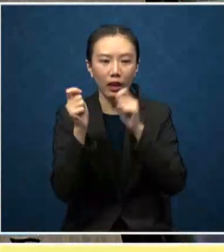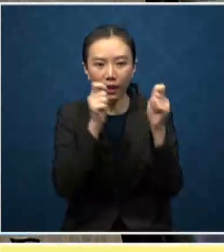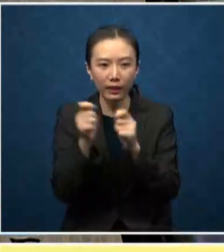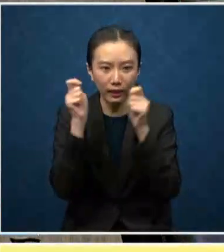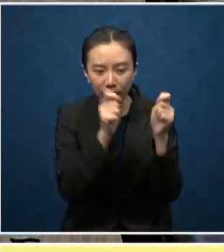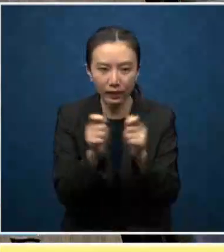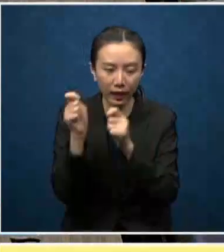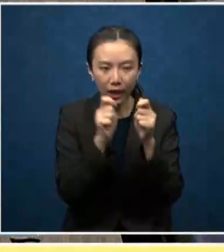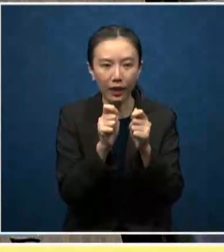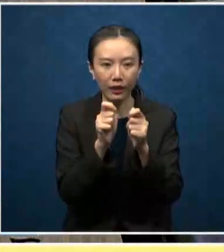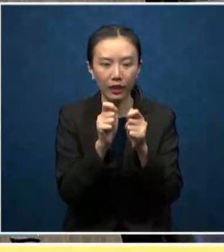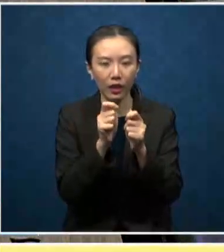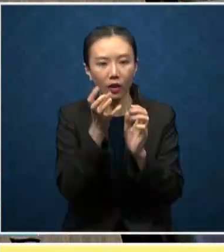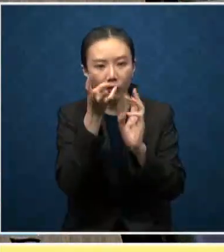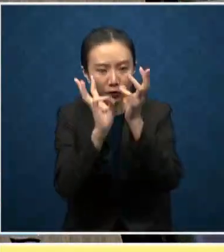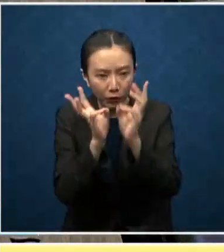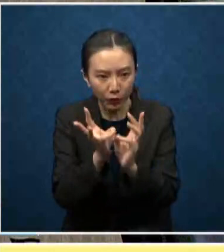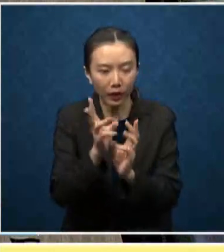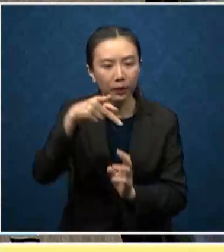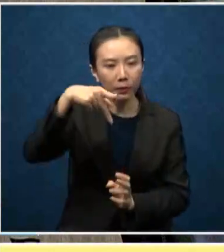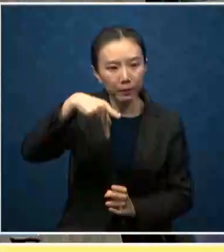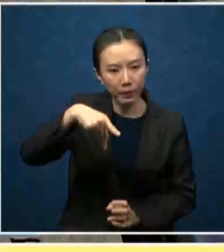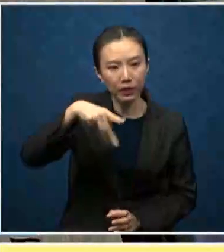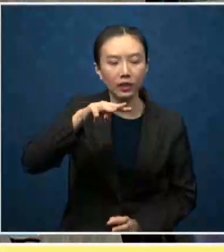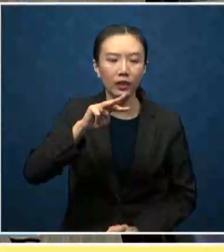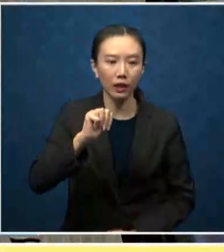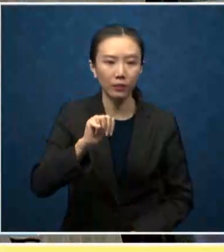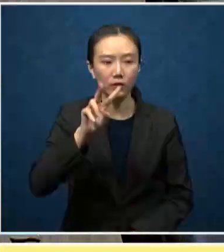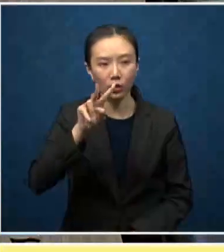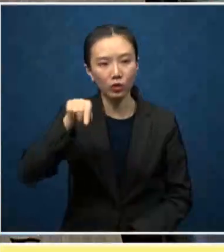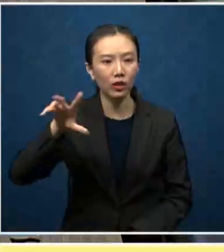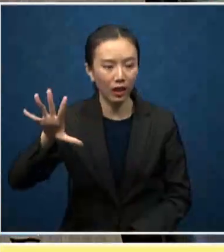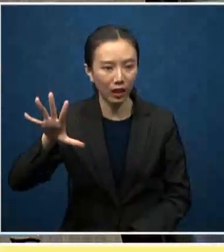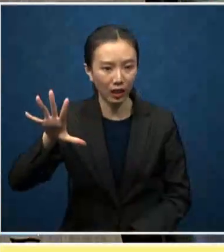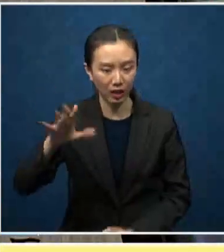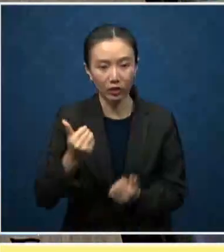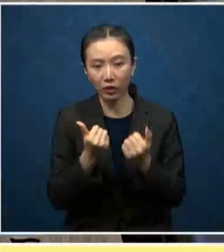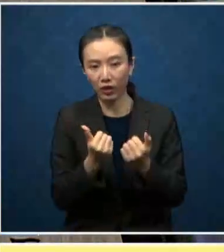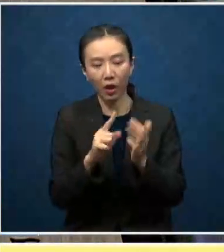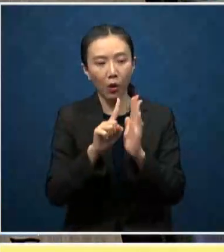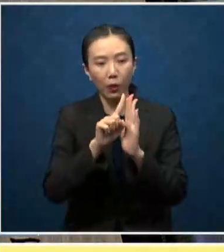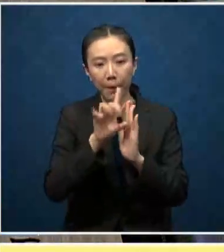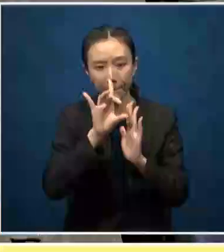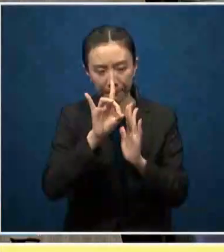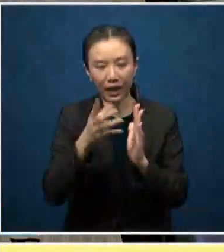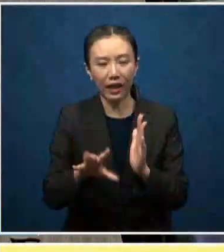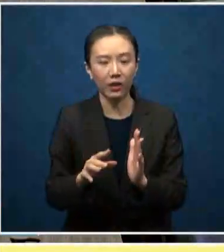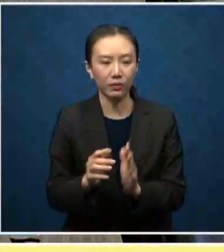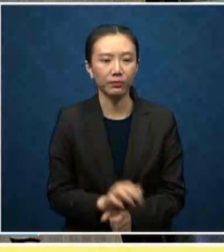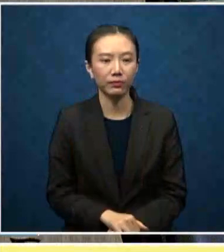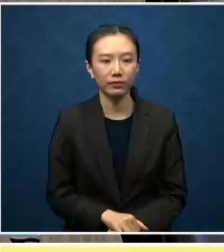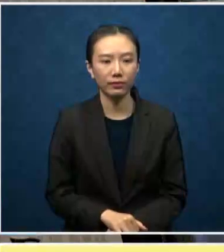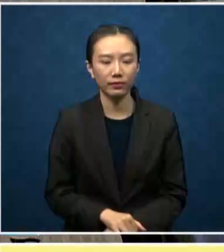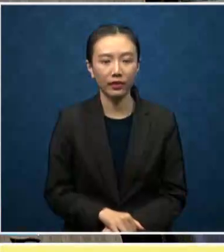ของ PM 2.5ต่างๆเหล่านี้มีผมไม่มีเวลาแล้วแป๊บเดียว 8นาทีแล้วเพราะฉะนั้นผมฝากในสิ่งที่